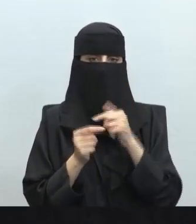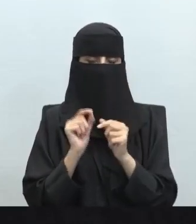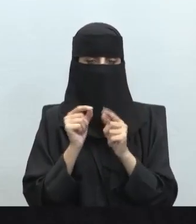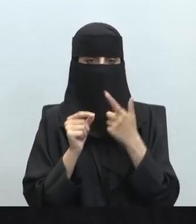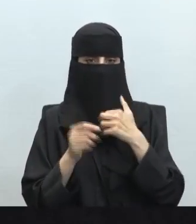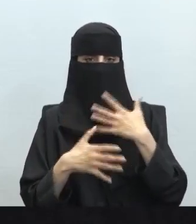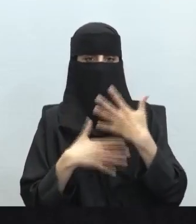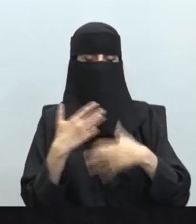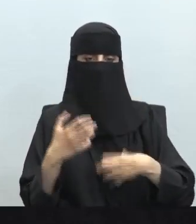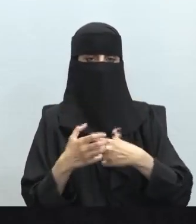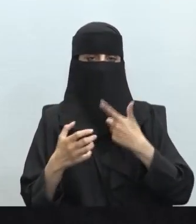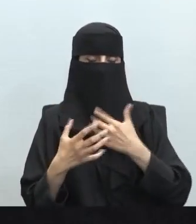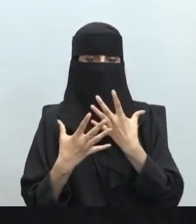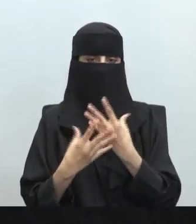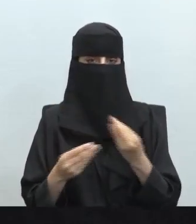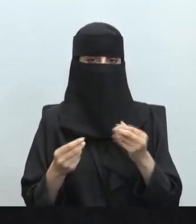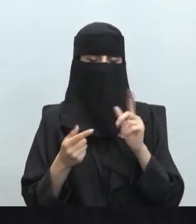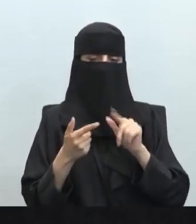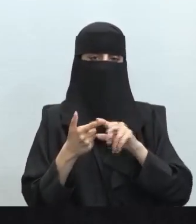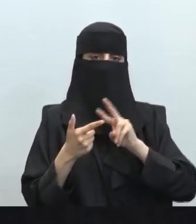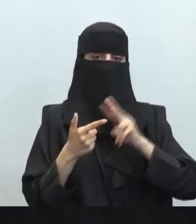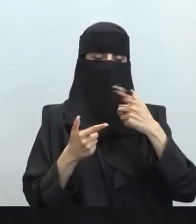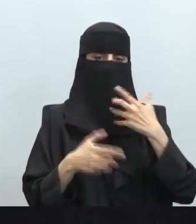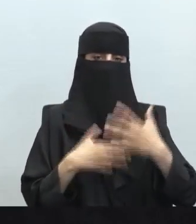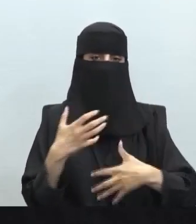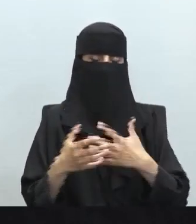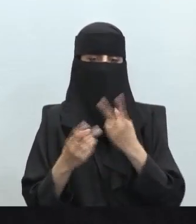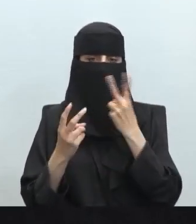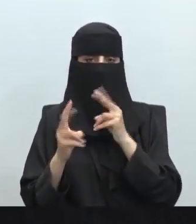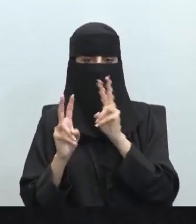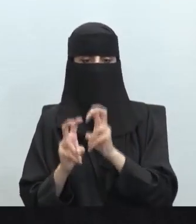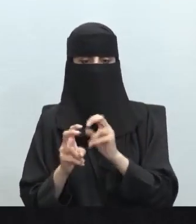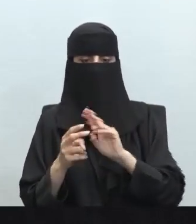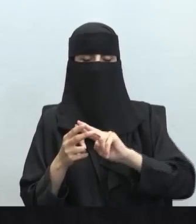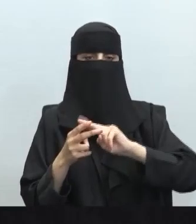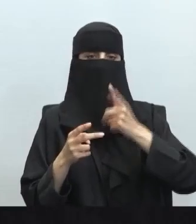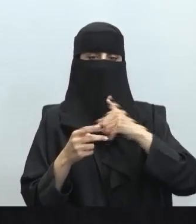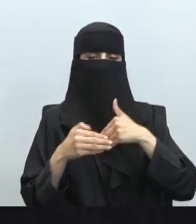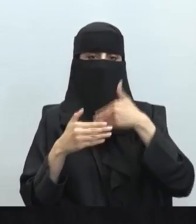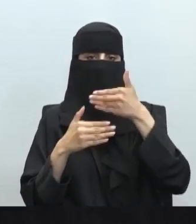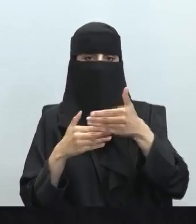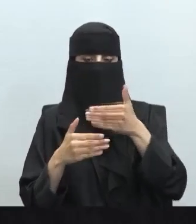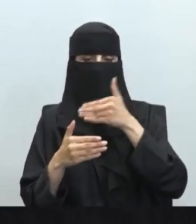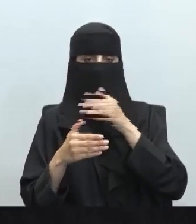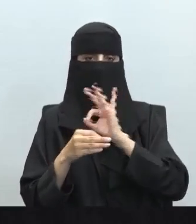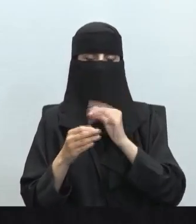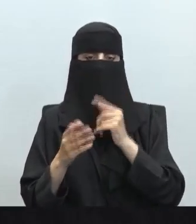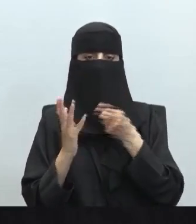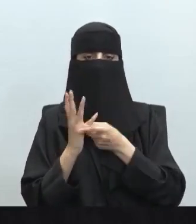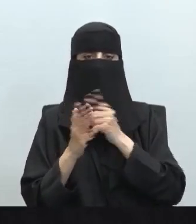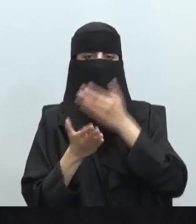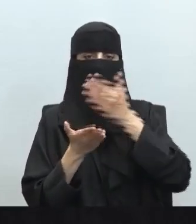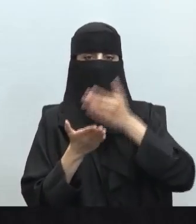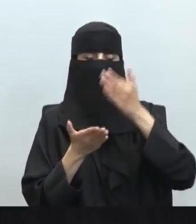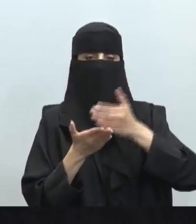هضم ولكن الخليه استجابه لامر ما ارادت التوقف عن هذه العمليه اصبحت ليست بحاجه لهذه العمليه مباشره